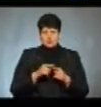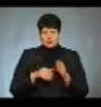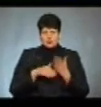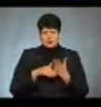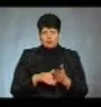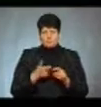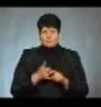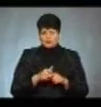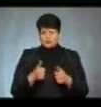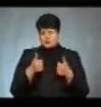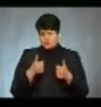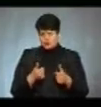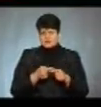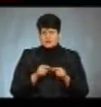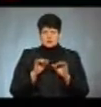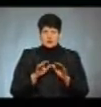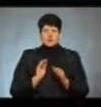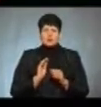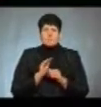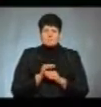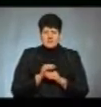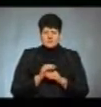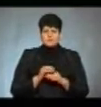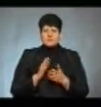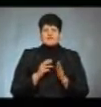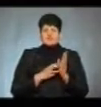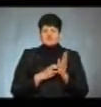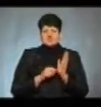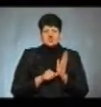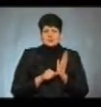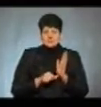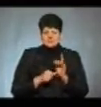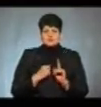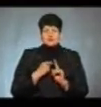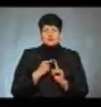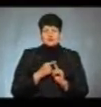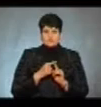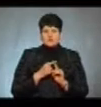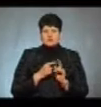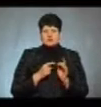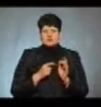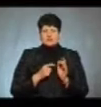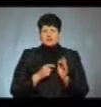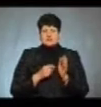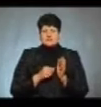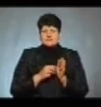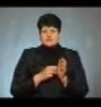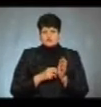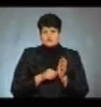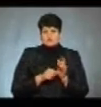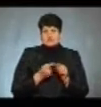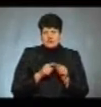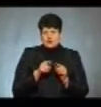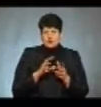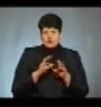Дуже хороша ця річ доплачувати, тому що і 860, і плюс 860 до оцієї нової суми, все